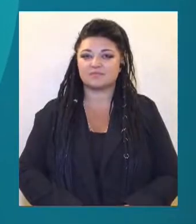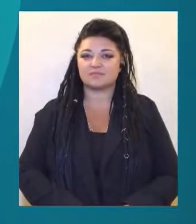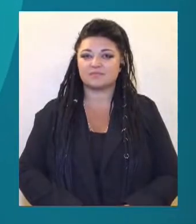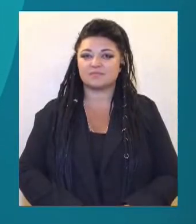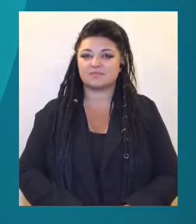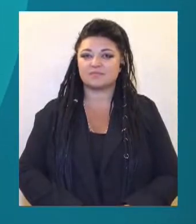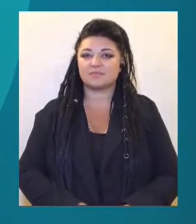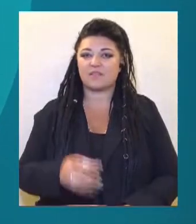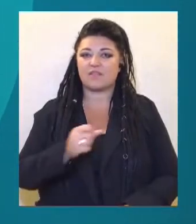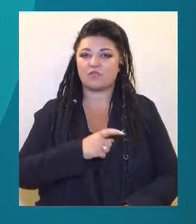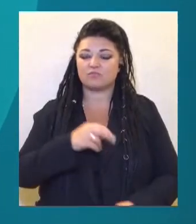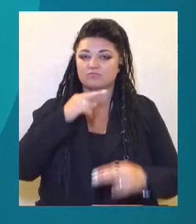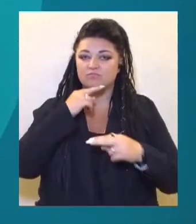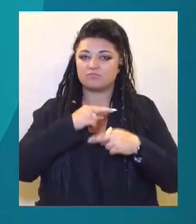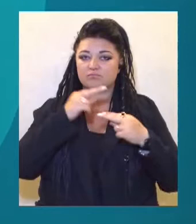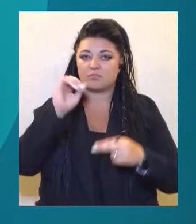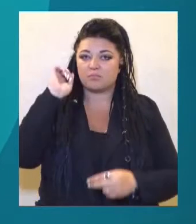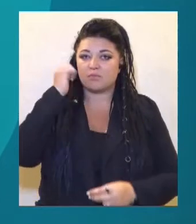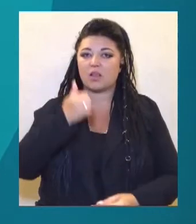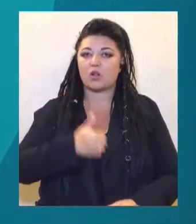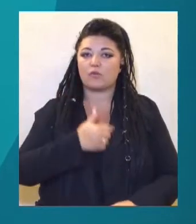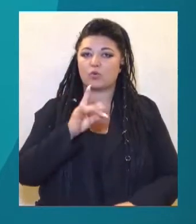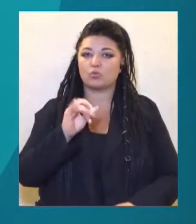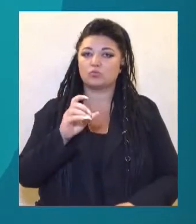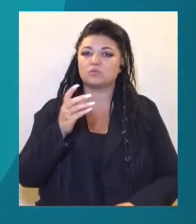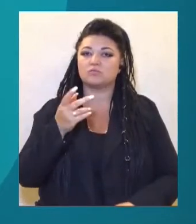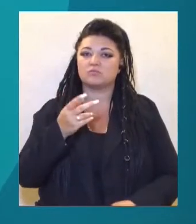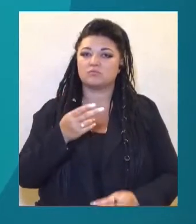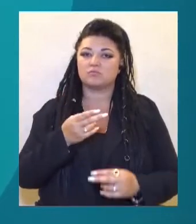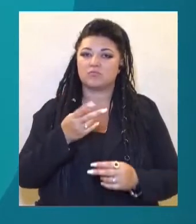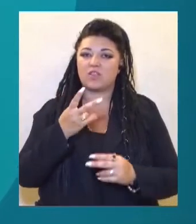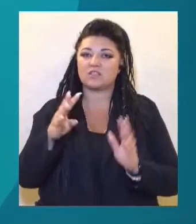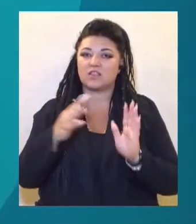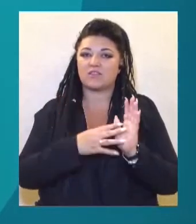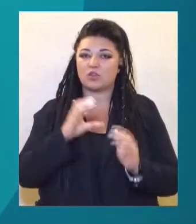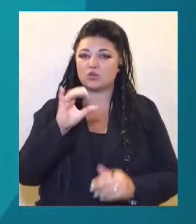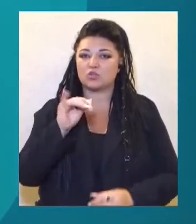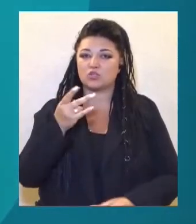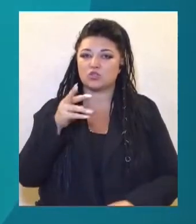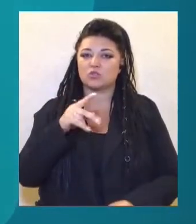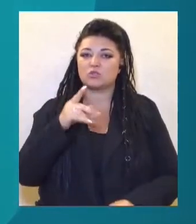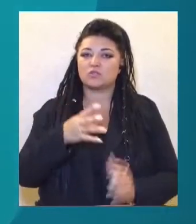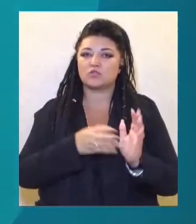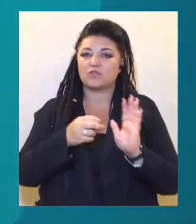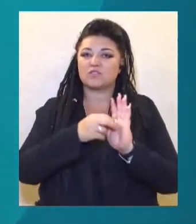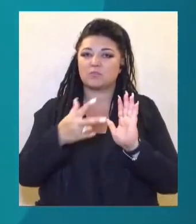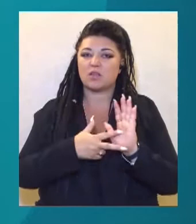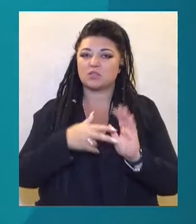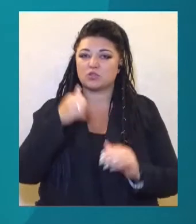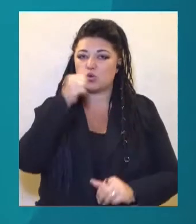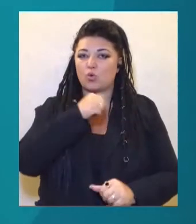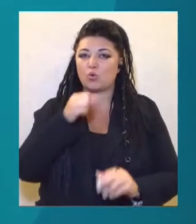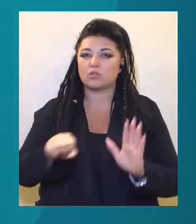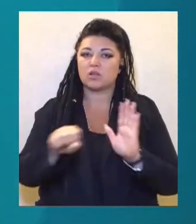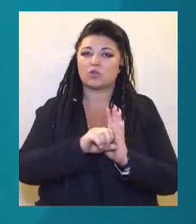В Одесі вшанували пам'ять героїв Крут – добровольців, які 29 січня 1918 року загинули в